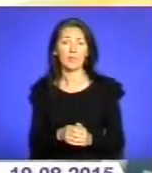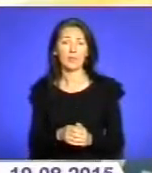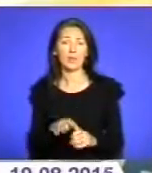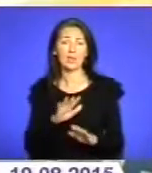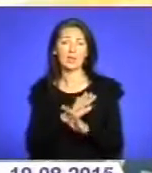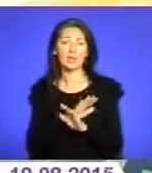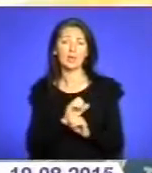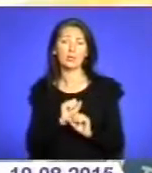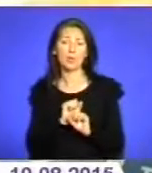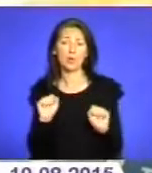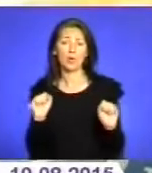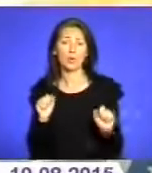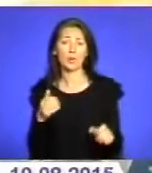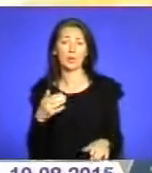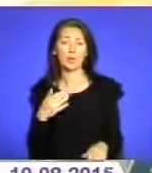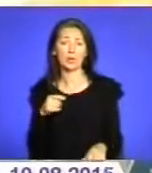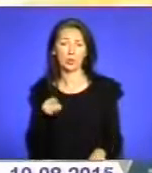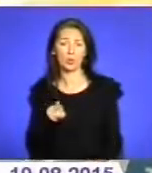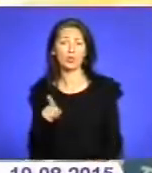смертю хоробрих, тому що я